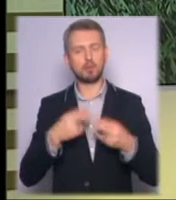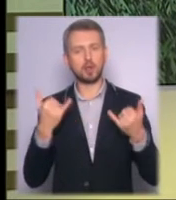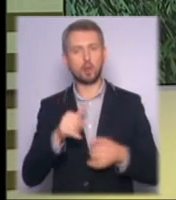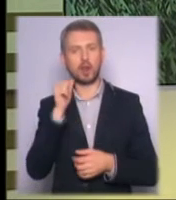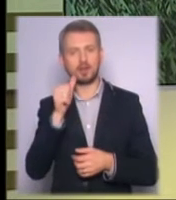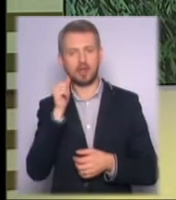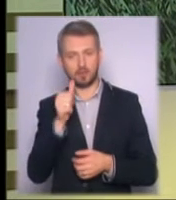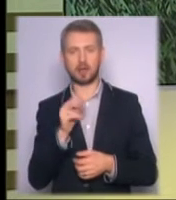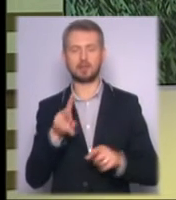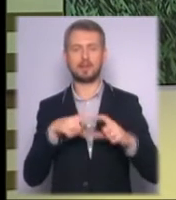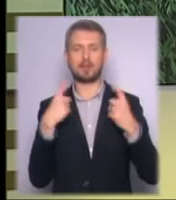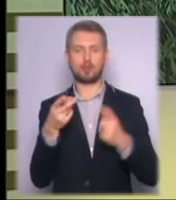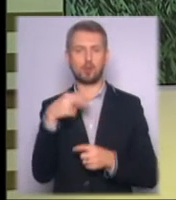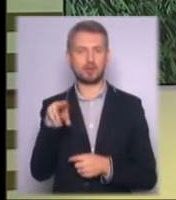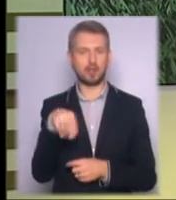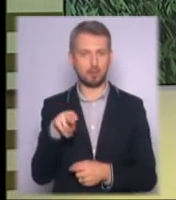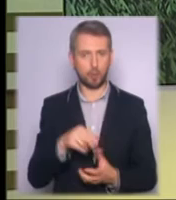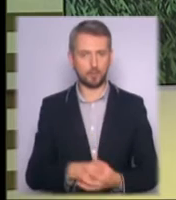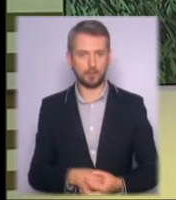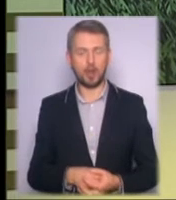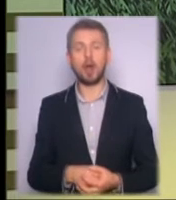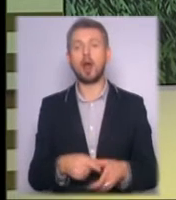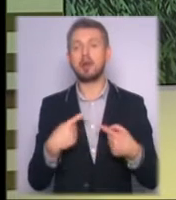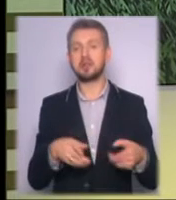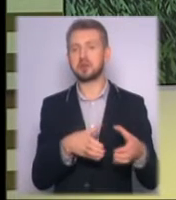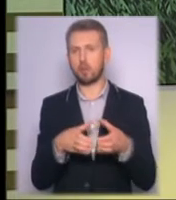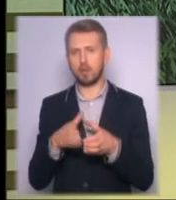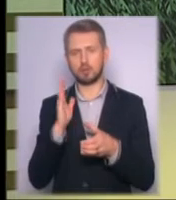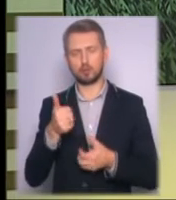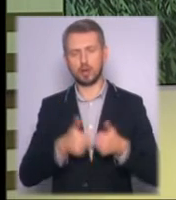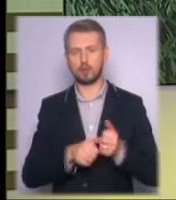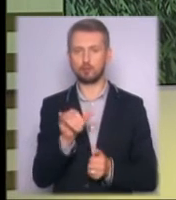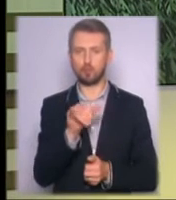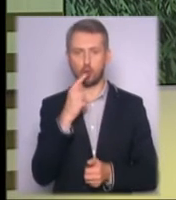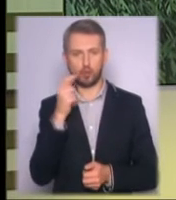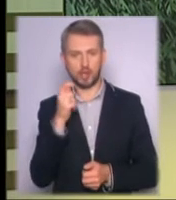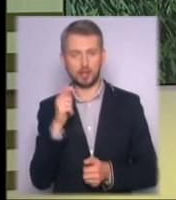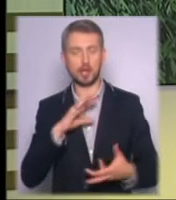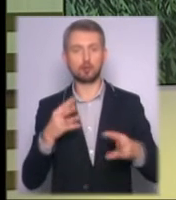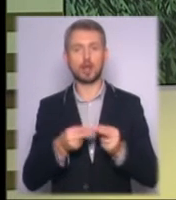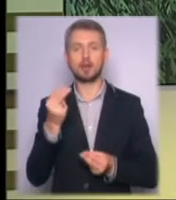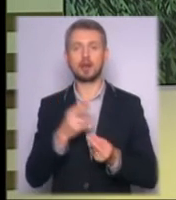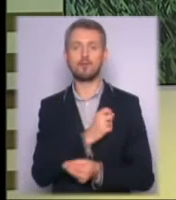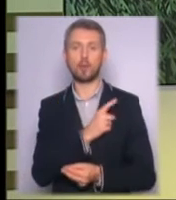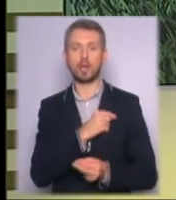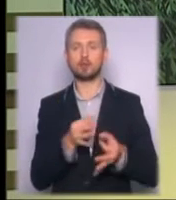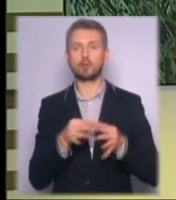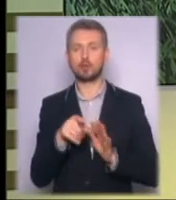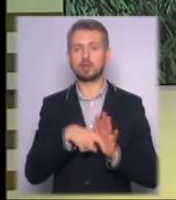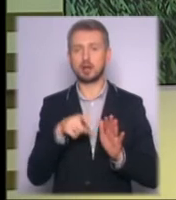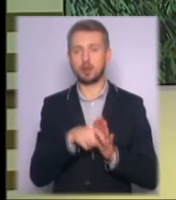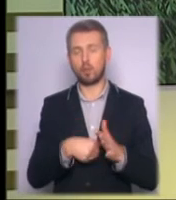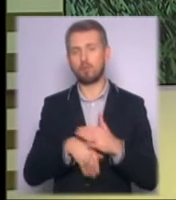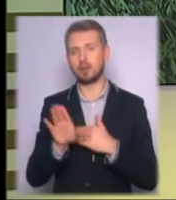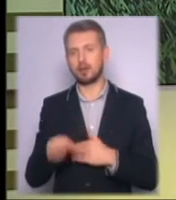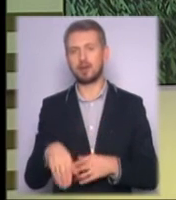ролі гостей на стадіоні імені Лобановського. А решта команд змагатимуться в суботу та неділю. Результат гри в Одесі дозволив гірникам піти на зимню